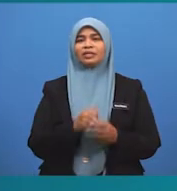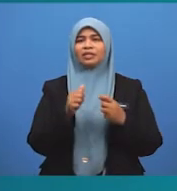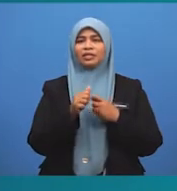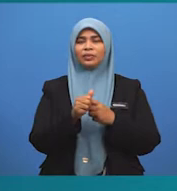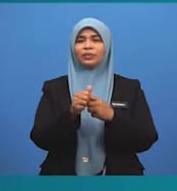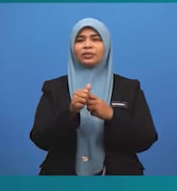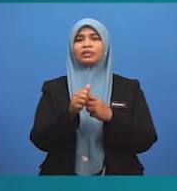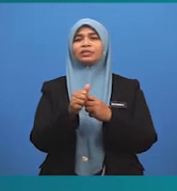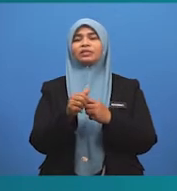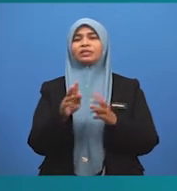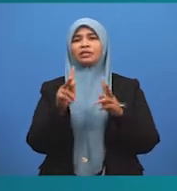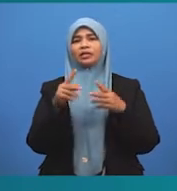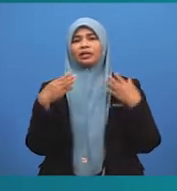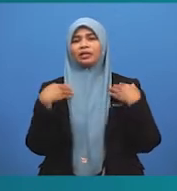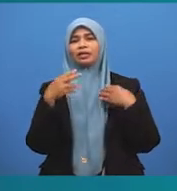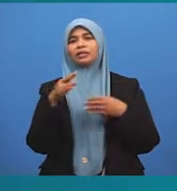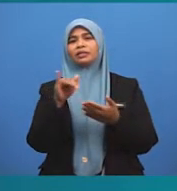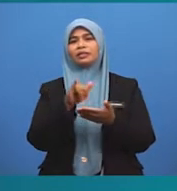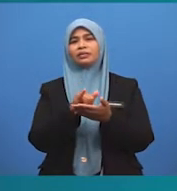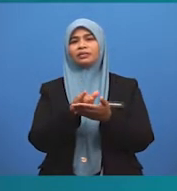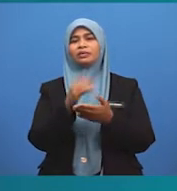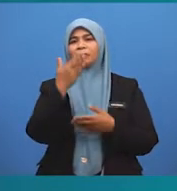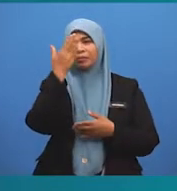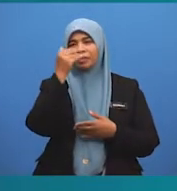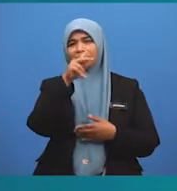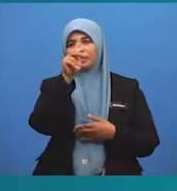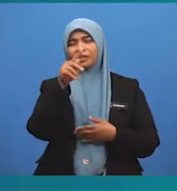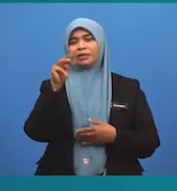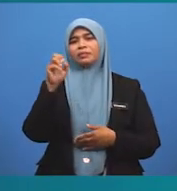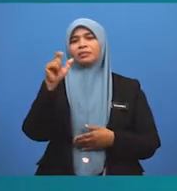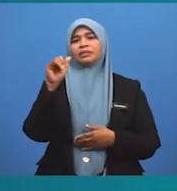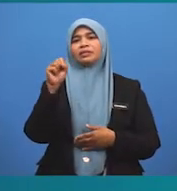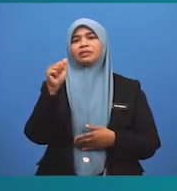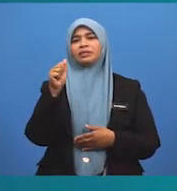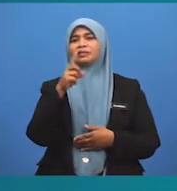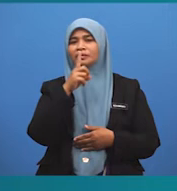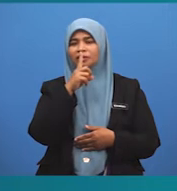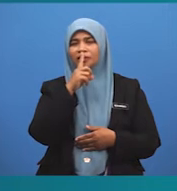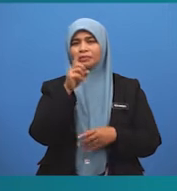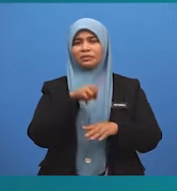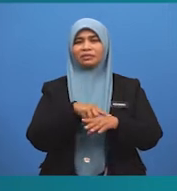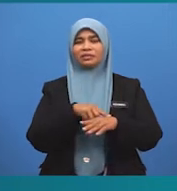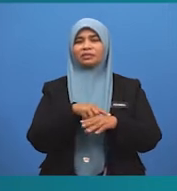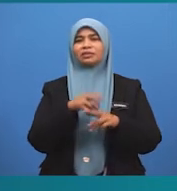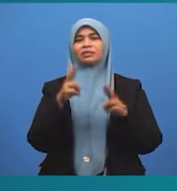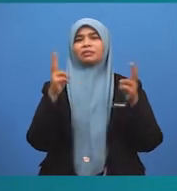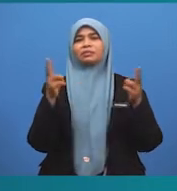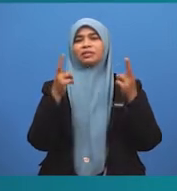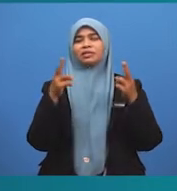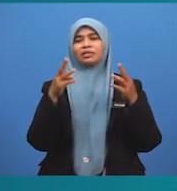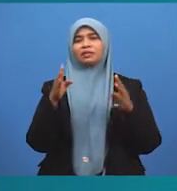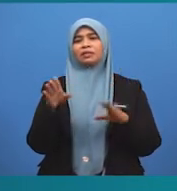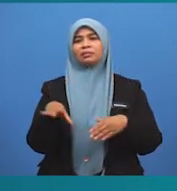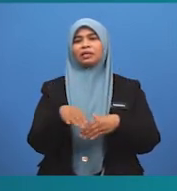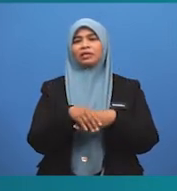mengikut situasi tadi, mengapakah Melissa senyap semasa